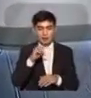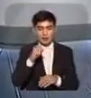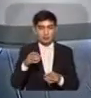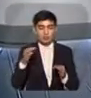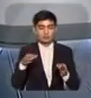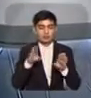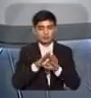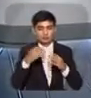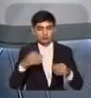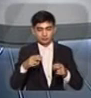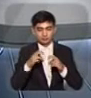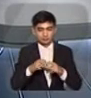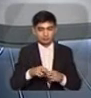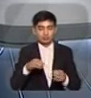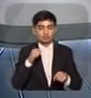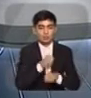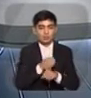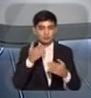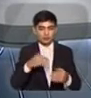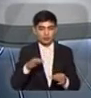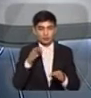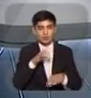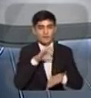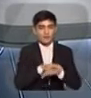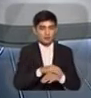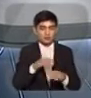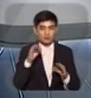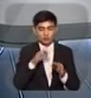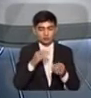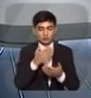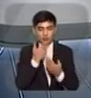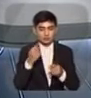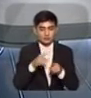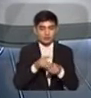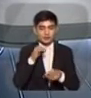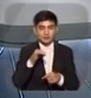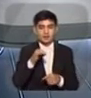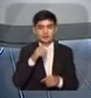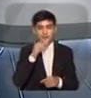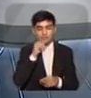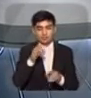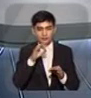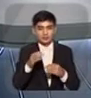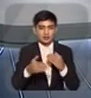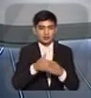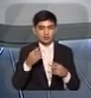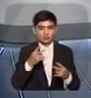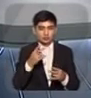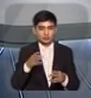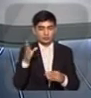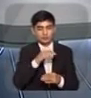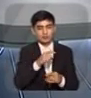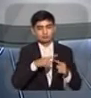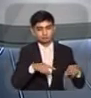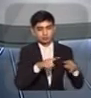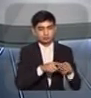закрыто. Расследование прекращено за отсутствием состава преступления. Теперь гособвинители требуют наказать сотрудников